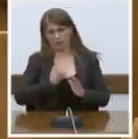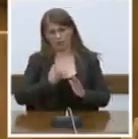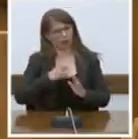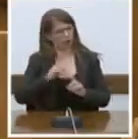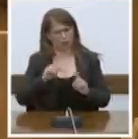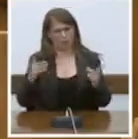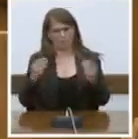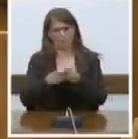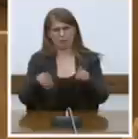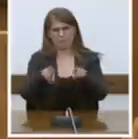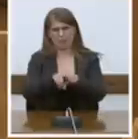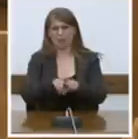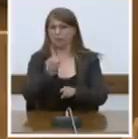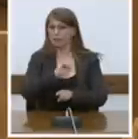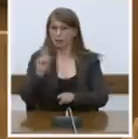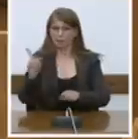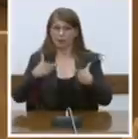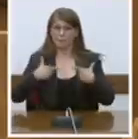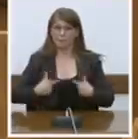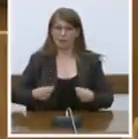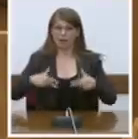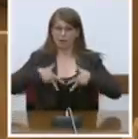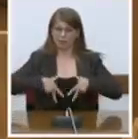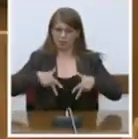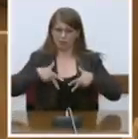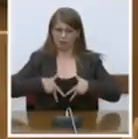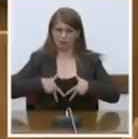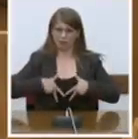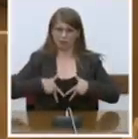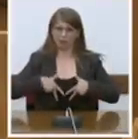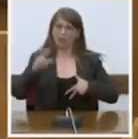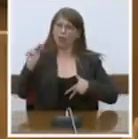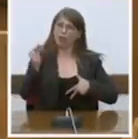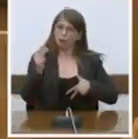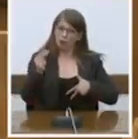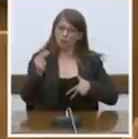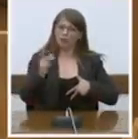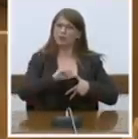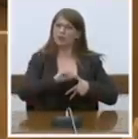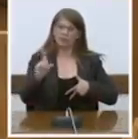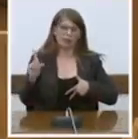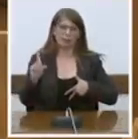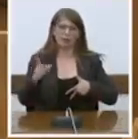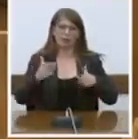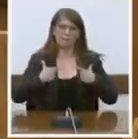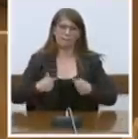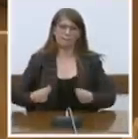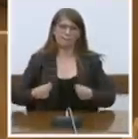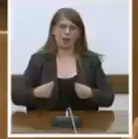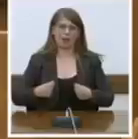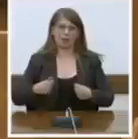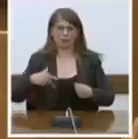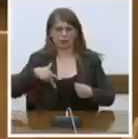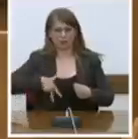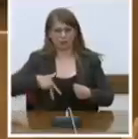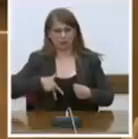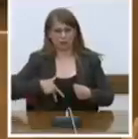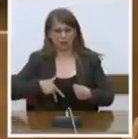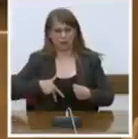είναι μέλη της κυβέρνησης οι βουλευτές, να μην είναι βουλευτές εν